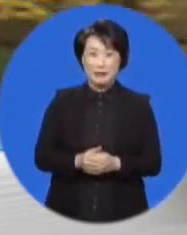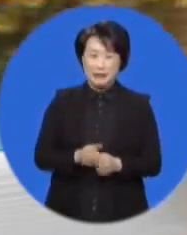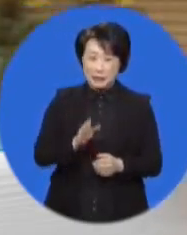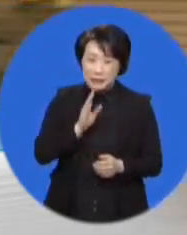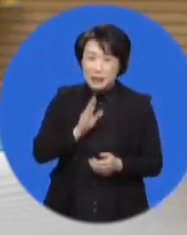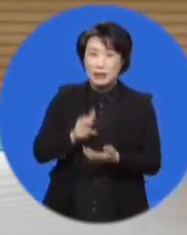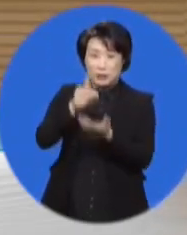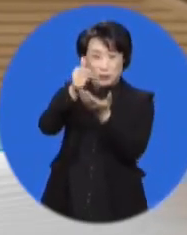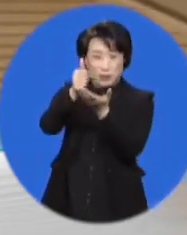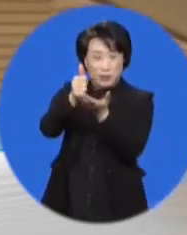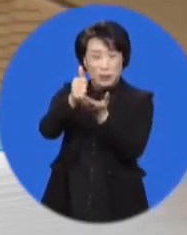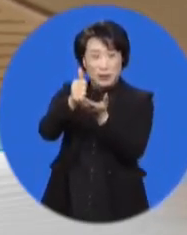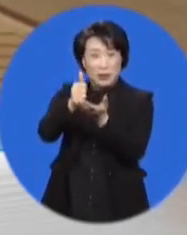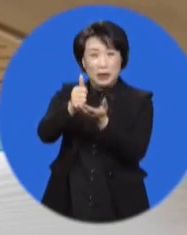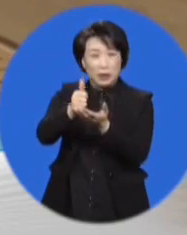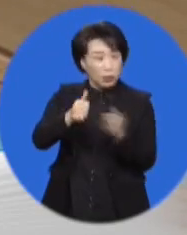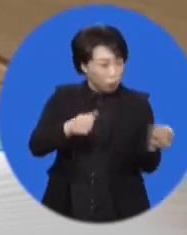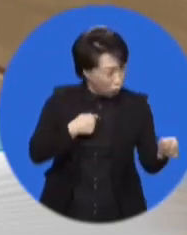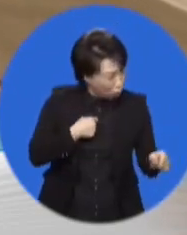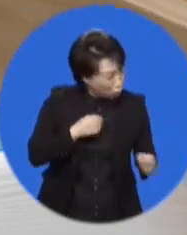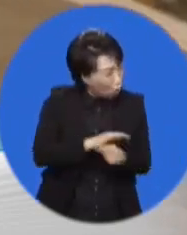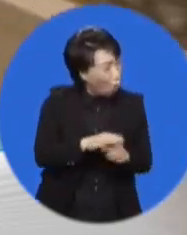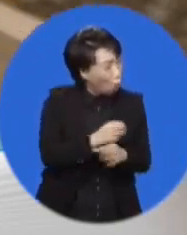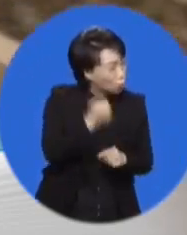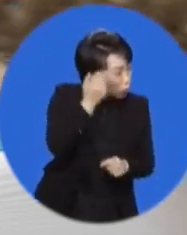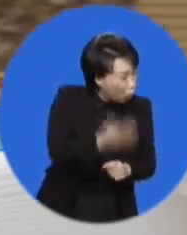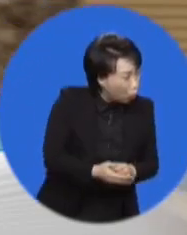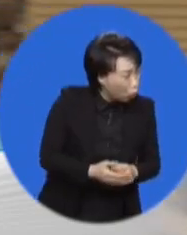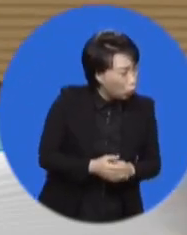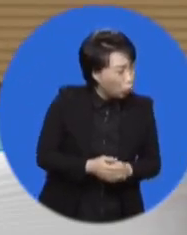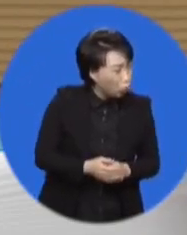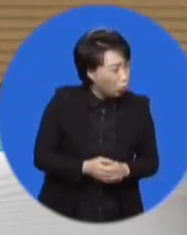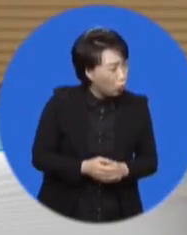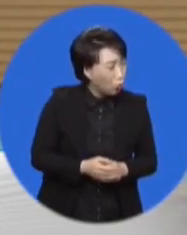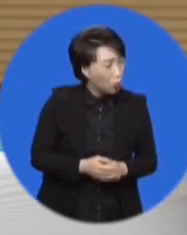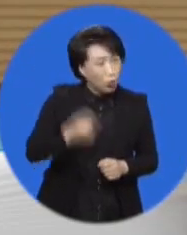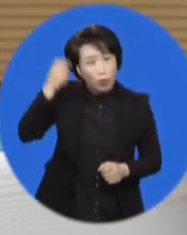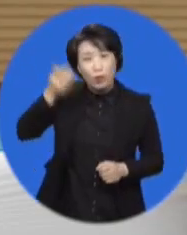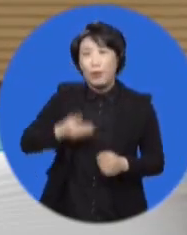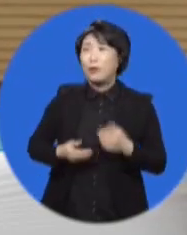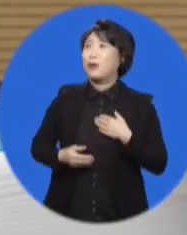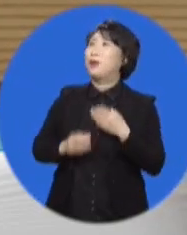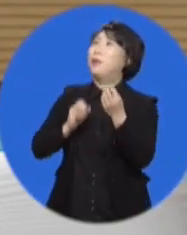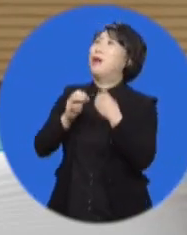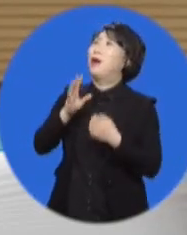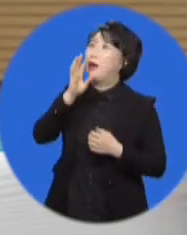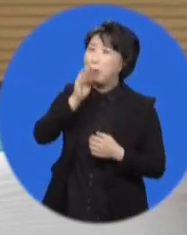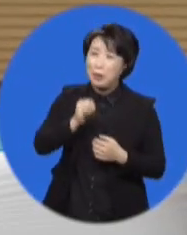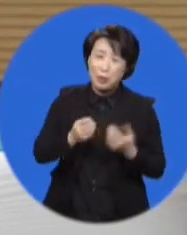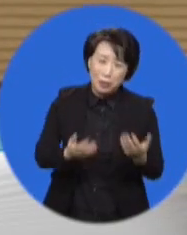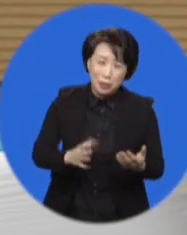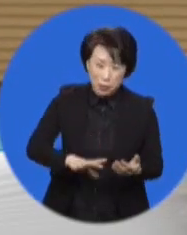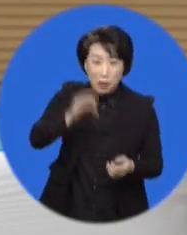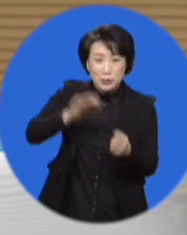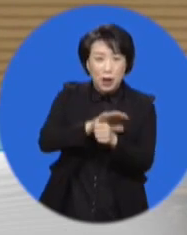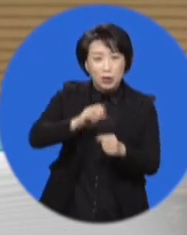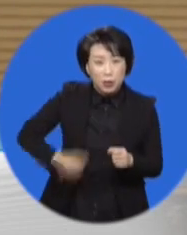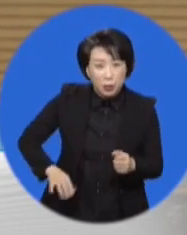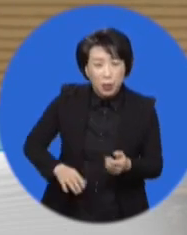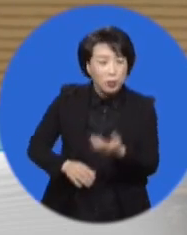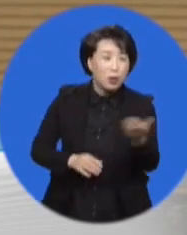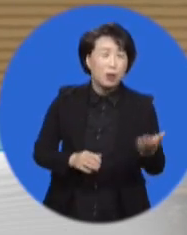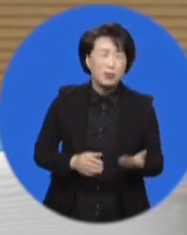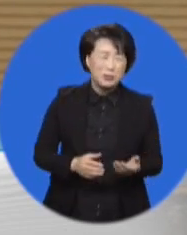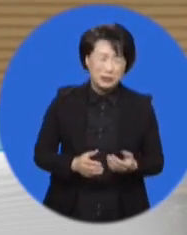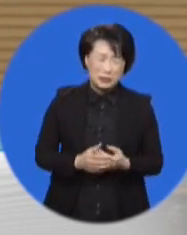정말로 주님이 언제 네가 나를 사랑했느냐, 나를 사랑했느냐, 응? 첫사랑을 잊어버린 자